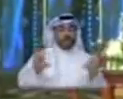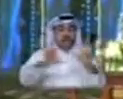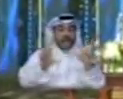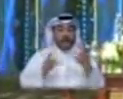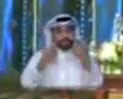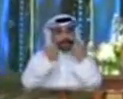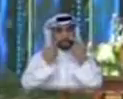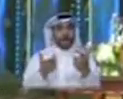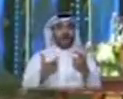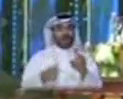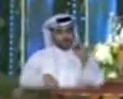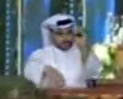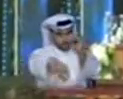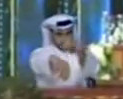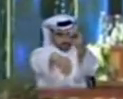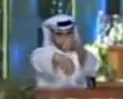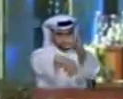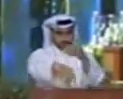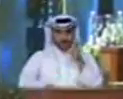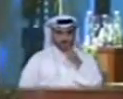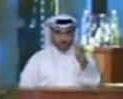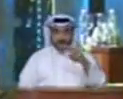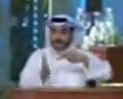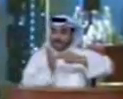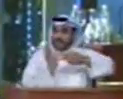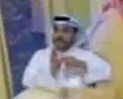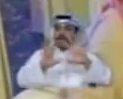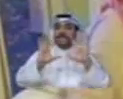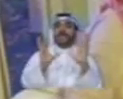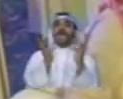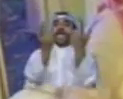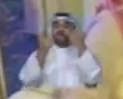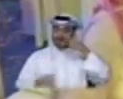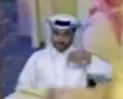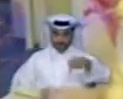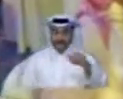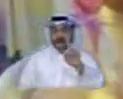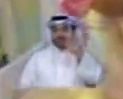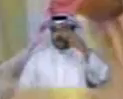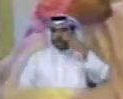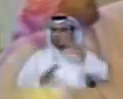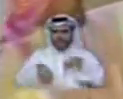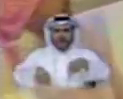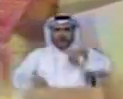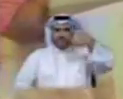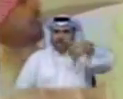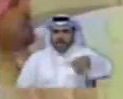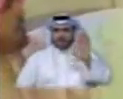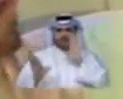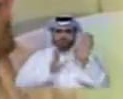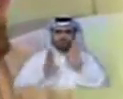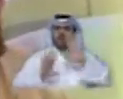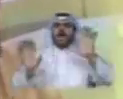أخيرا لم يطبق حتى الآن، ولم يتم التعرف على فعاليته في وضع مفاهيم مختلفة ومعاصرة